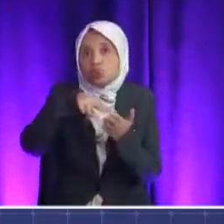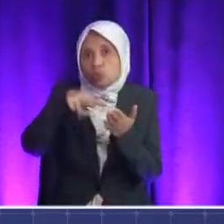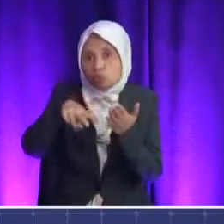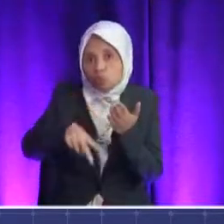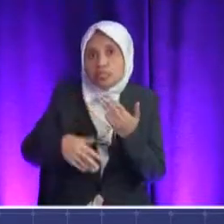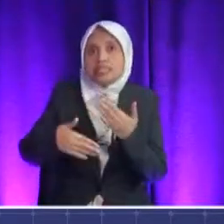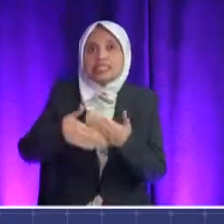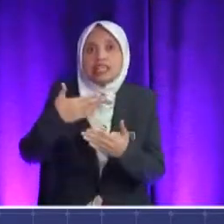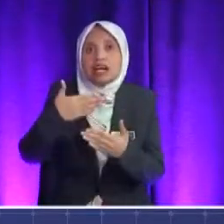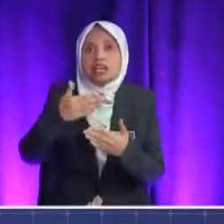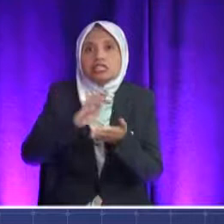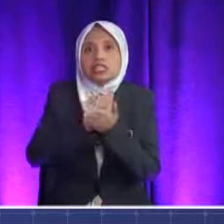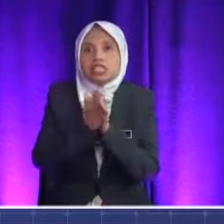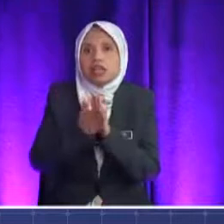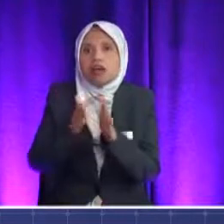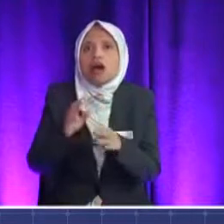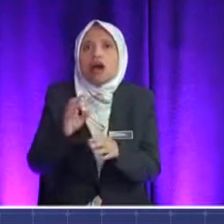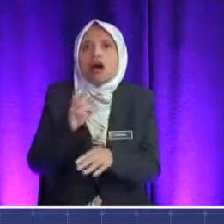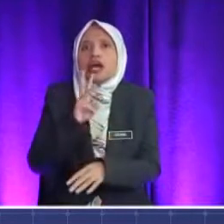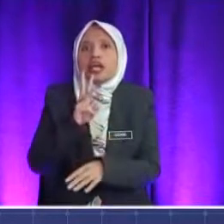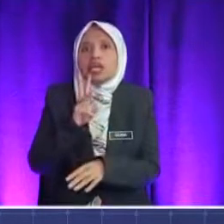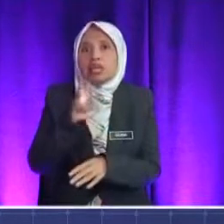terus kayak gitu